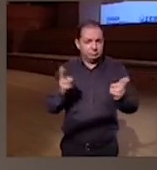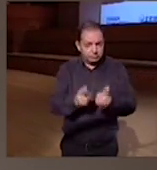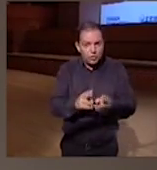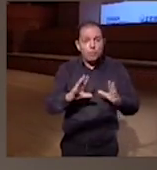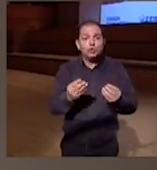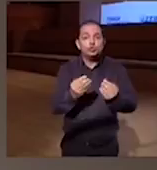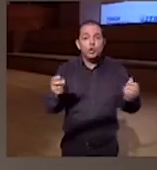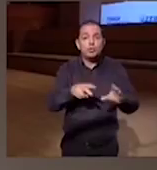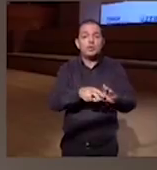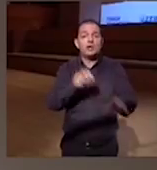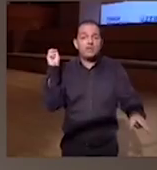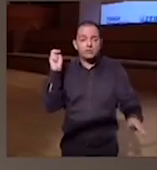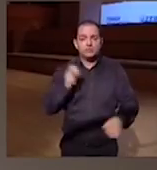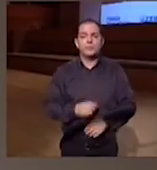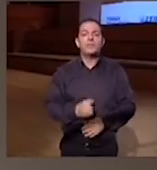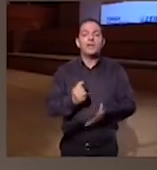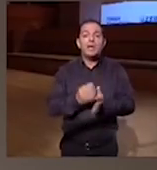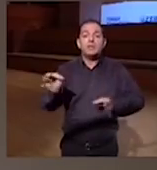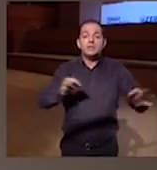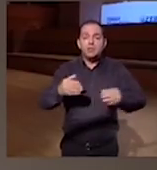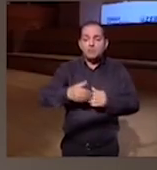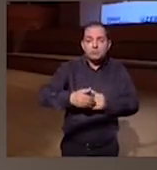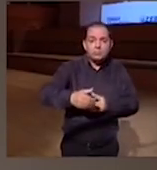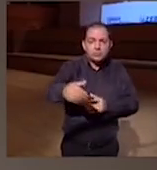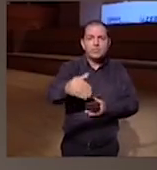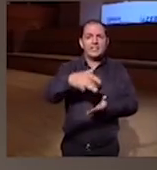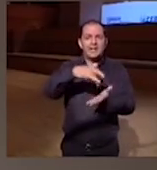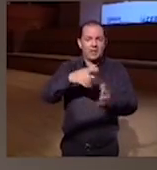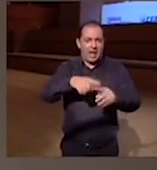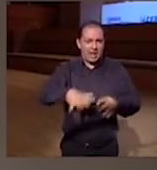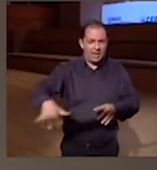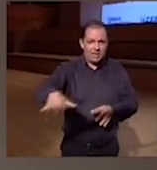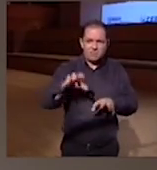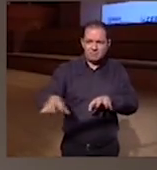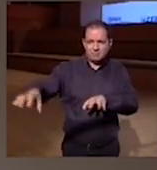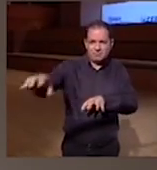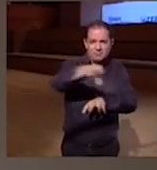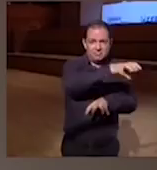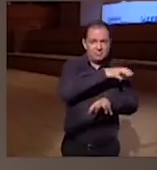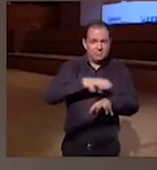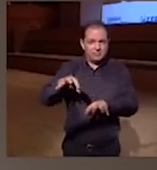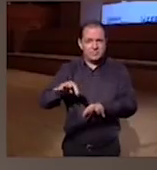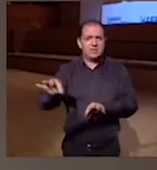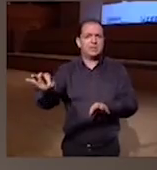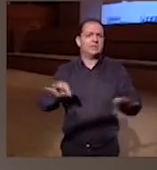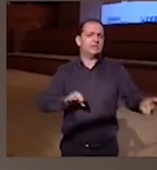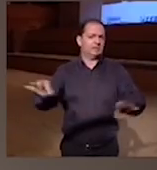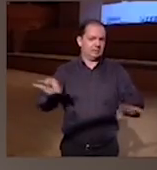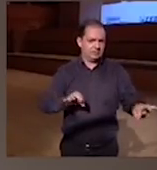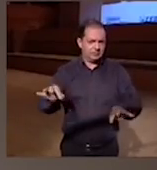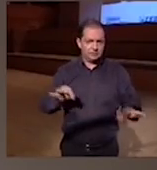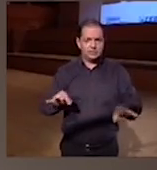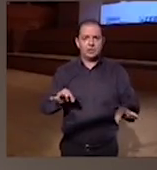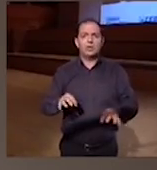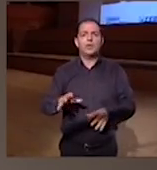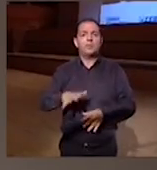της γεωπολιτικής της δυναμικής, της γεωπολιτικής της θέσης, τόσο